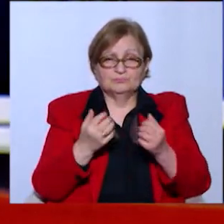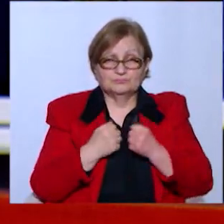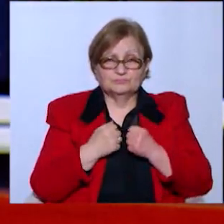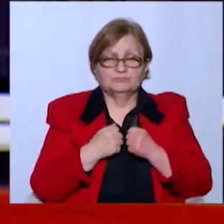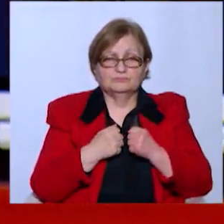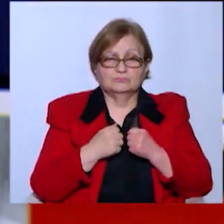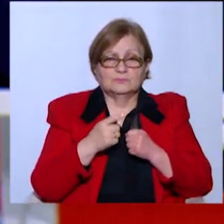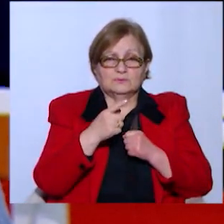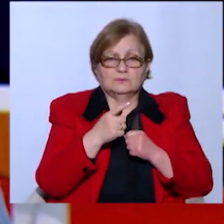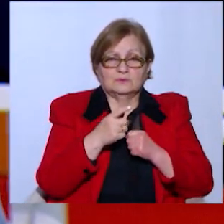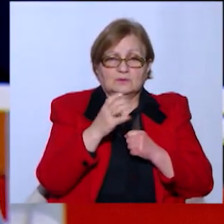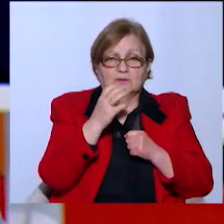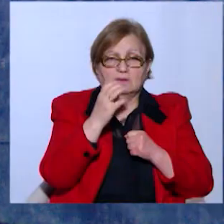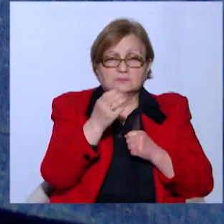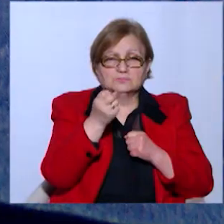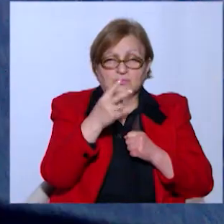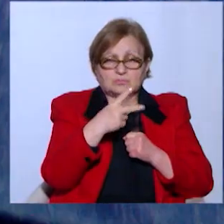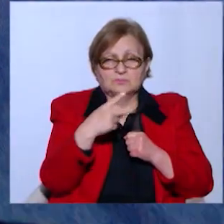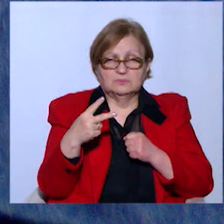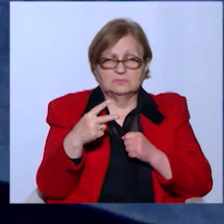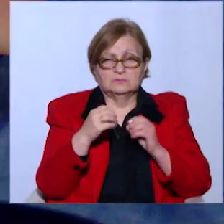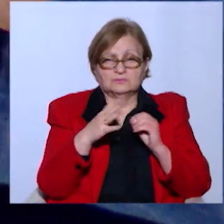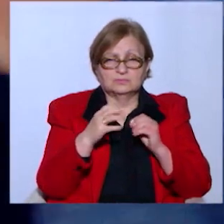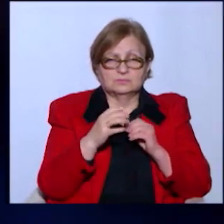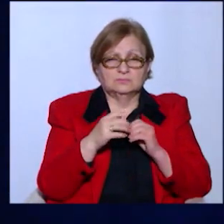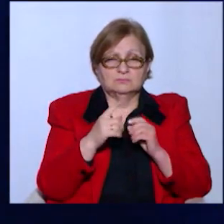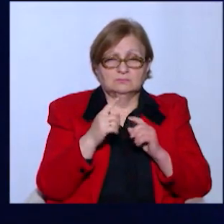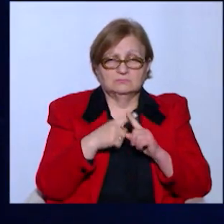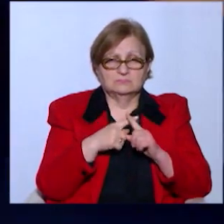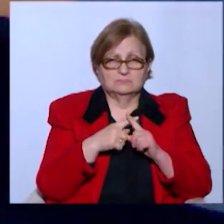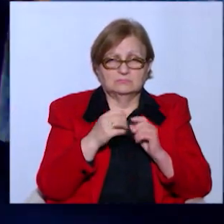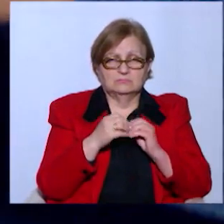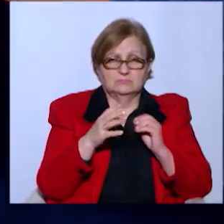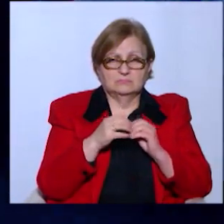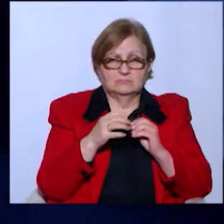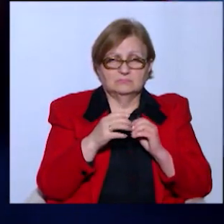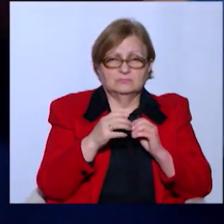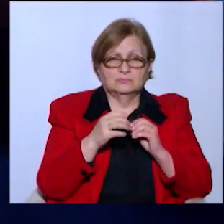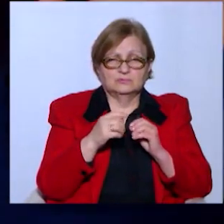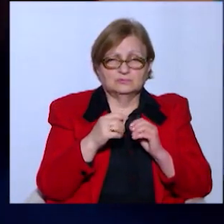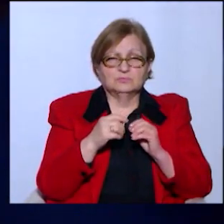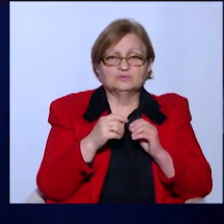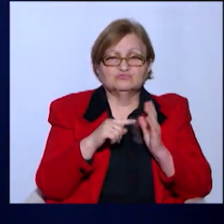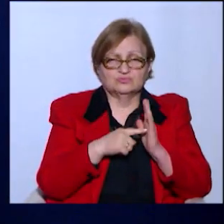ეს 12, 12 წევრის ჯამი უდრის 15-ს, დამატებული 15-ჯერ 16,